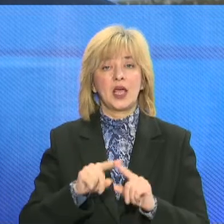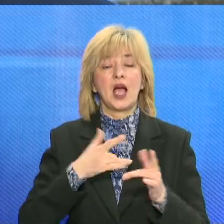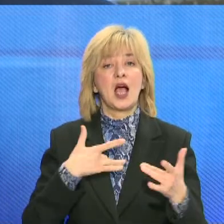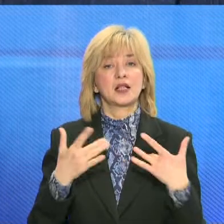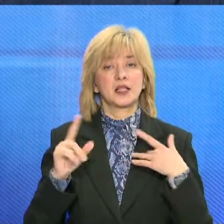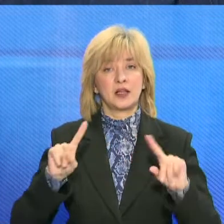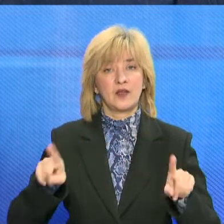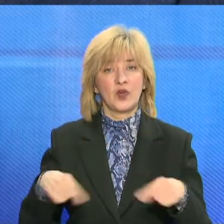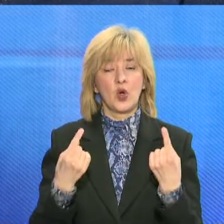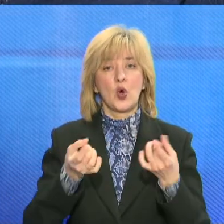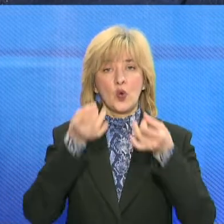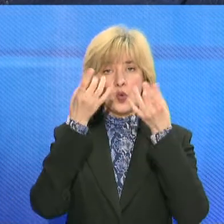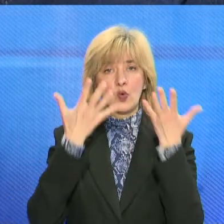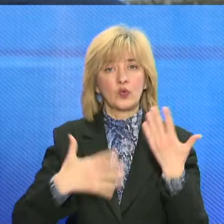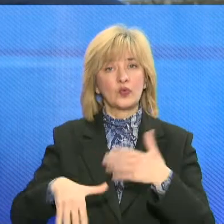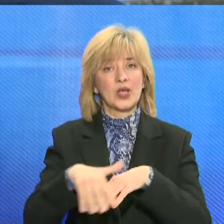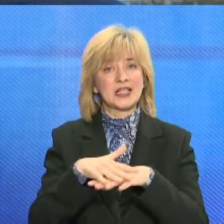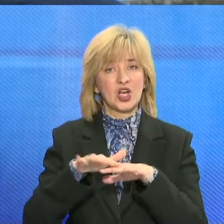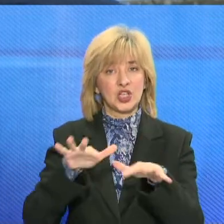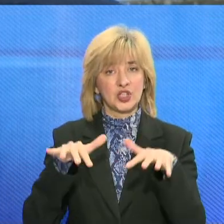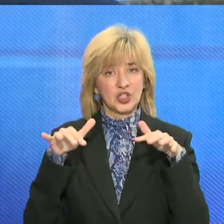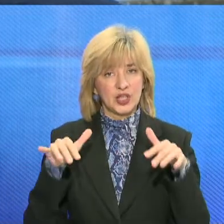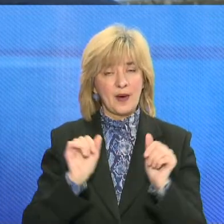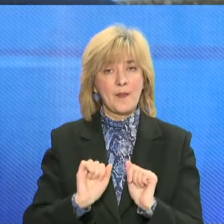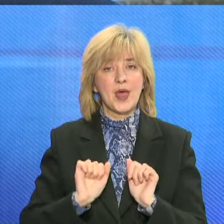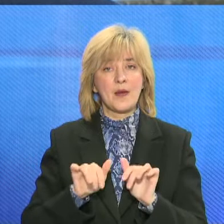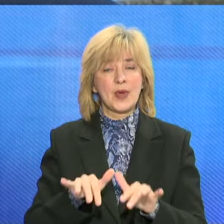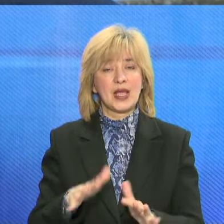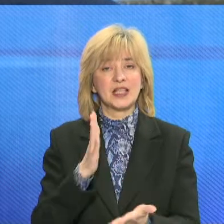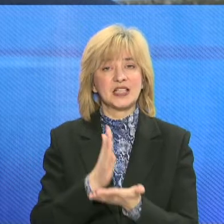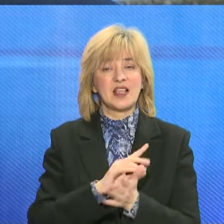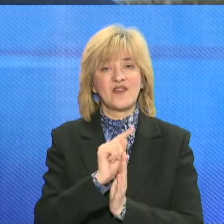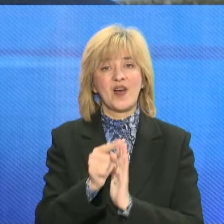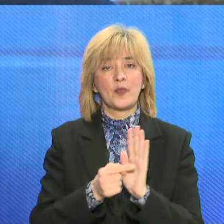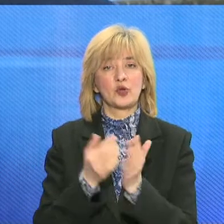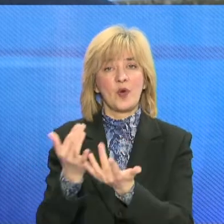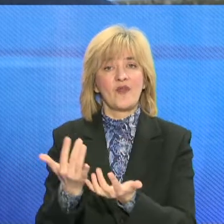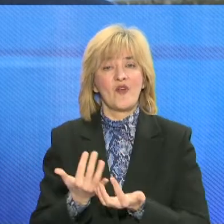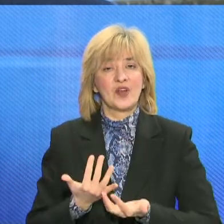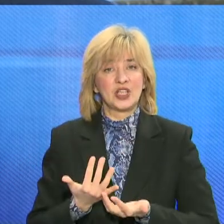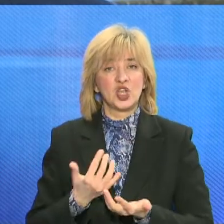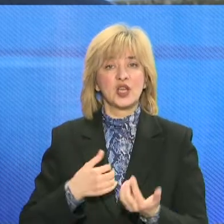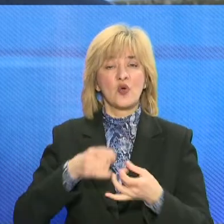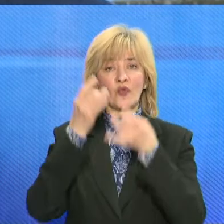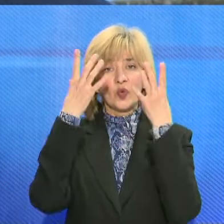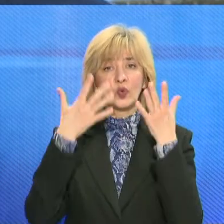организаций, культурно-зрелищных мероприятий. Есть вопросы, допустим, по вовлечению в культурный